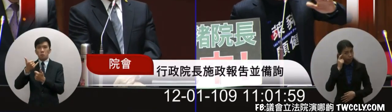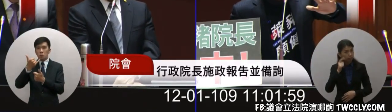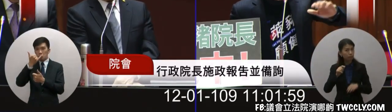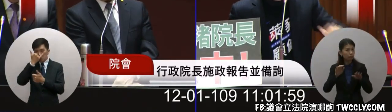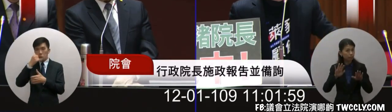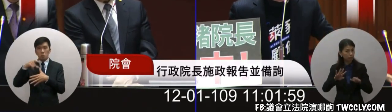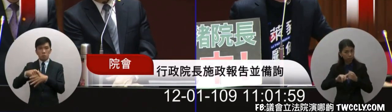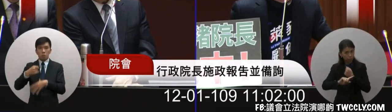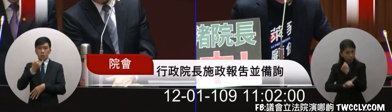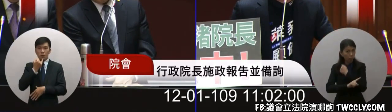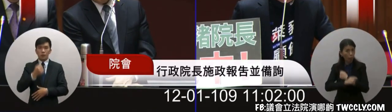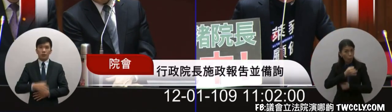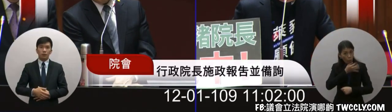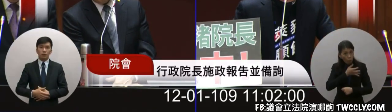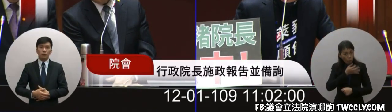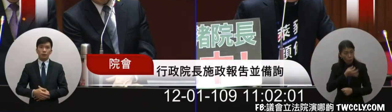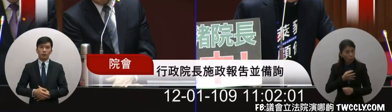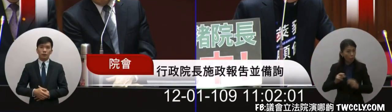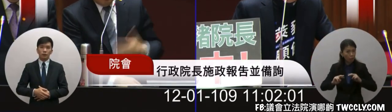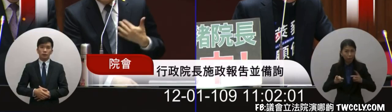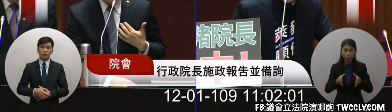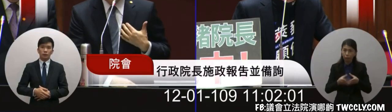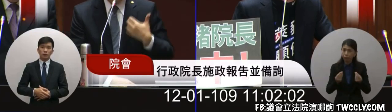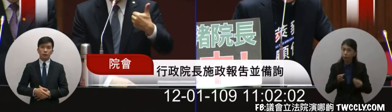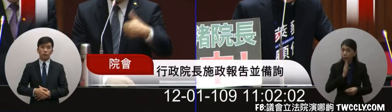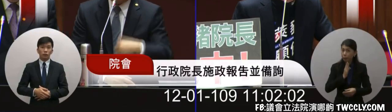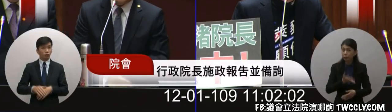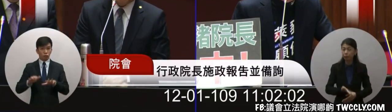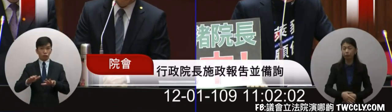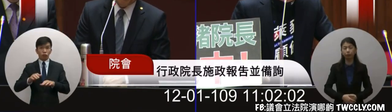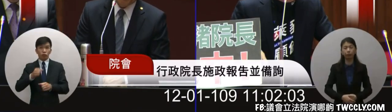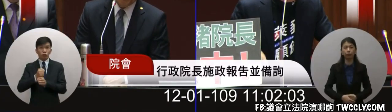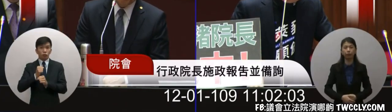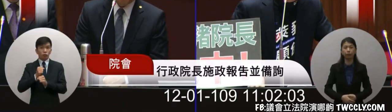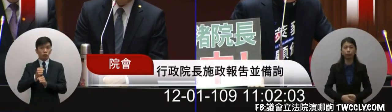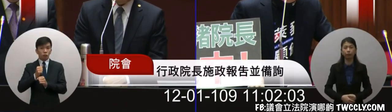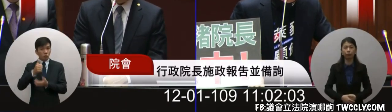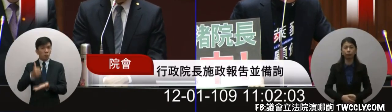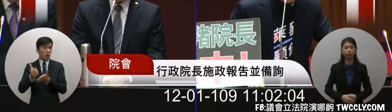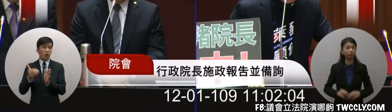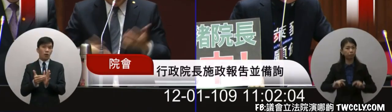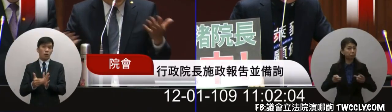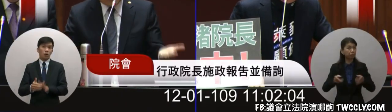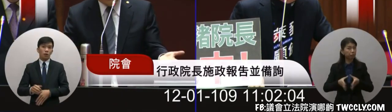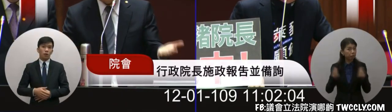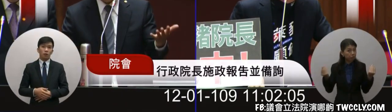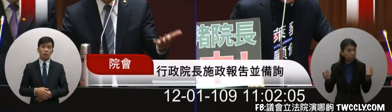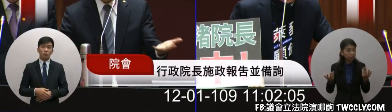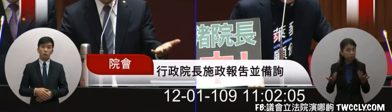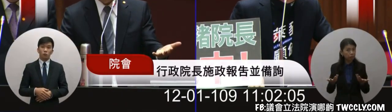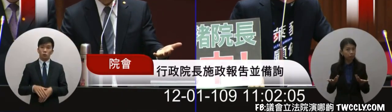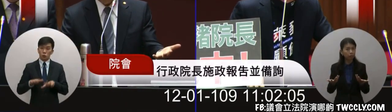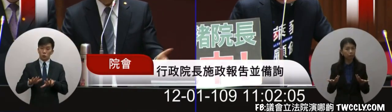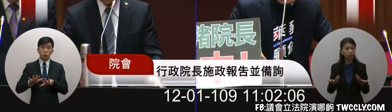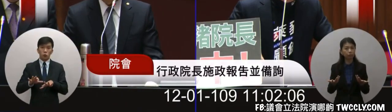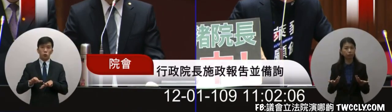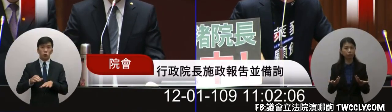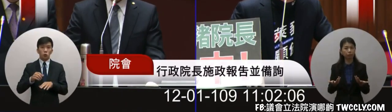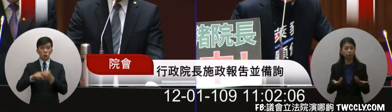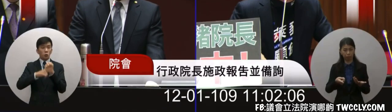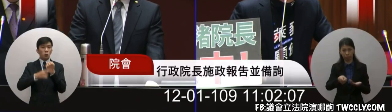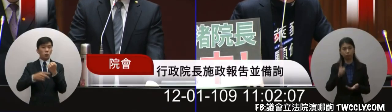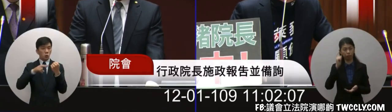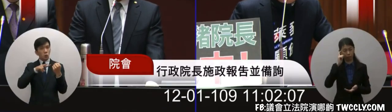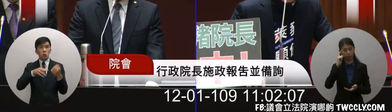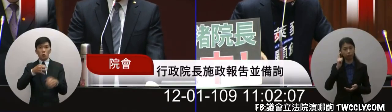法就已经足够了，不需要修正？ 我们现在已经做到位， 不需要修正。 我们现在已经足够。 所以您